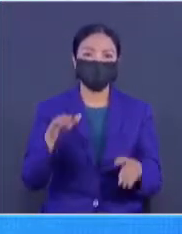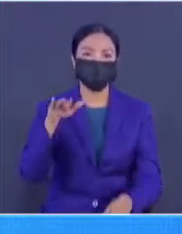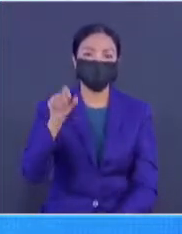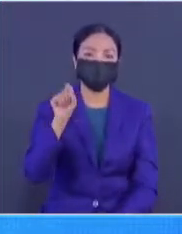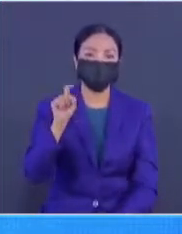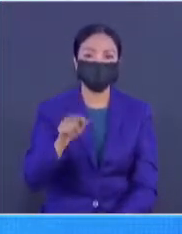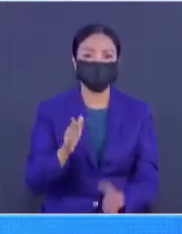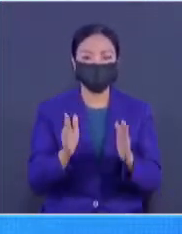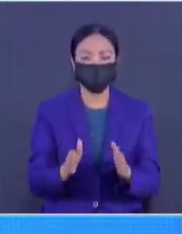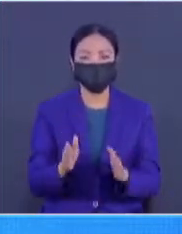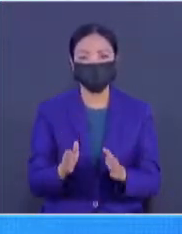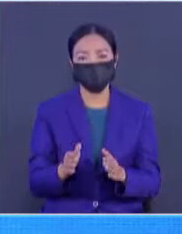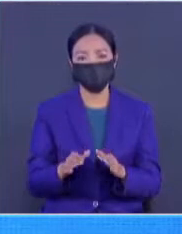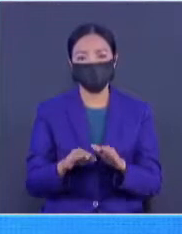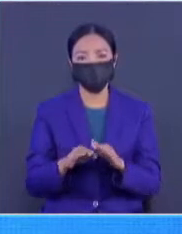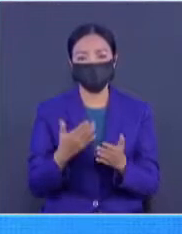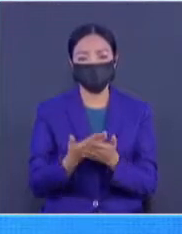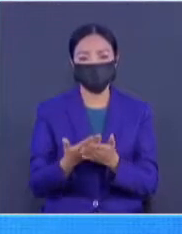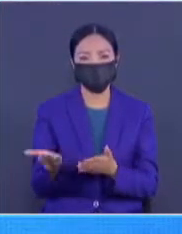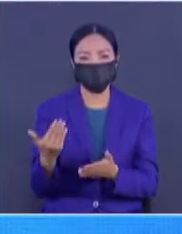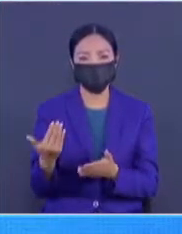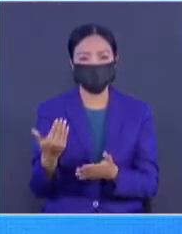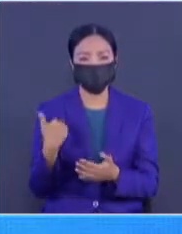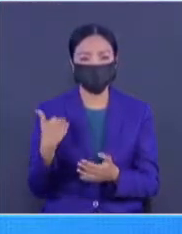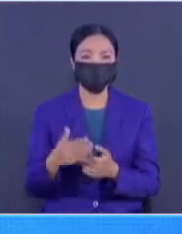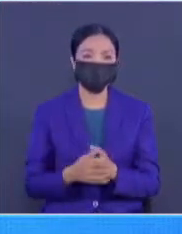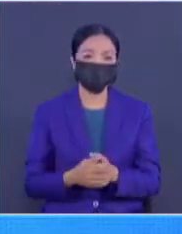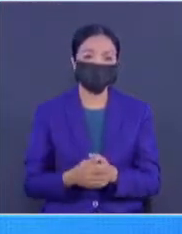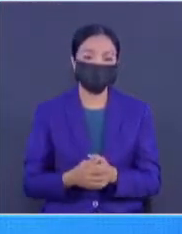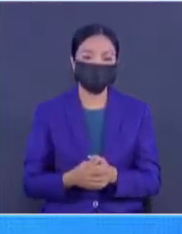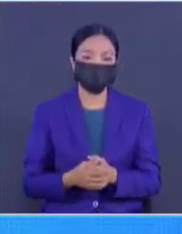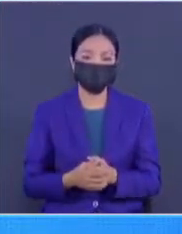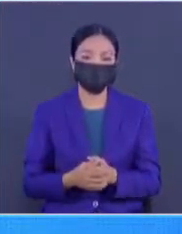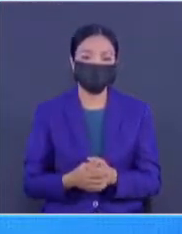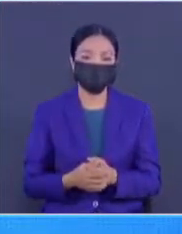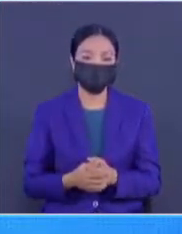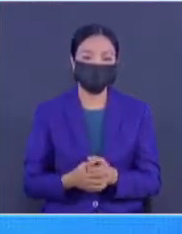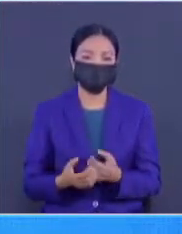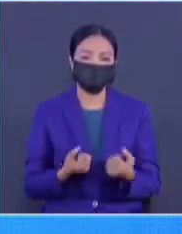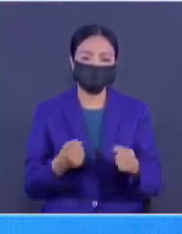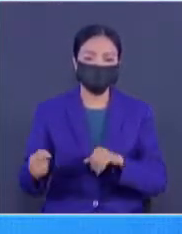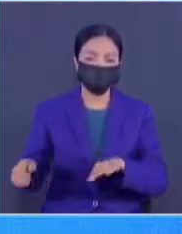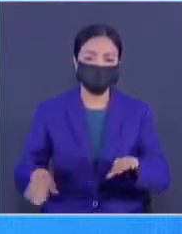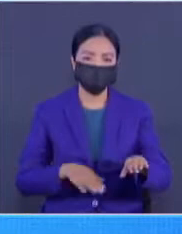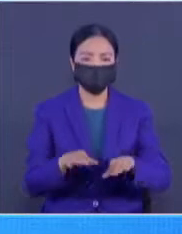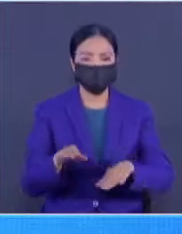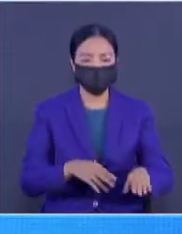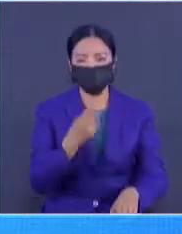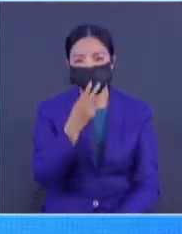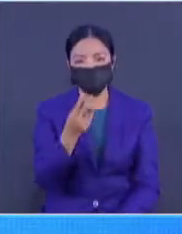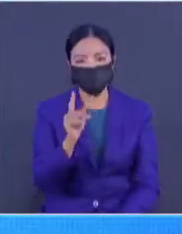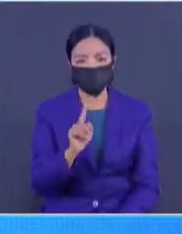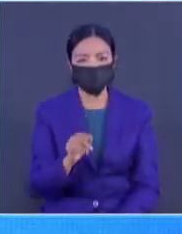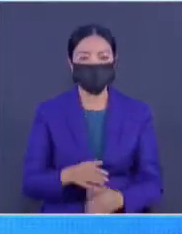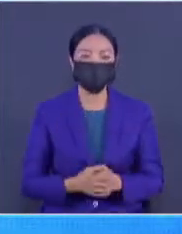าหน้าที่ที่เขาเก็บเงินค่าทางด่วนเนี่ยเขาเรียกรถให้เข้าไปจ่ายตังค์ในช่องทางด่วนนะคะได้อย่างลีลาดีทีเดียวค่ะบอกว่